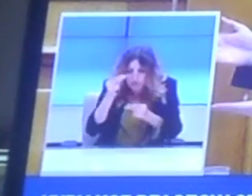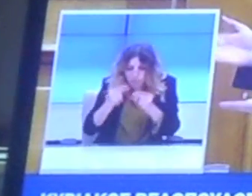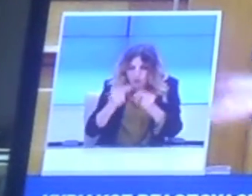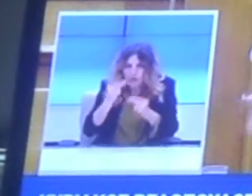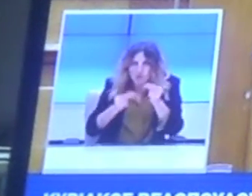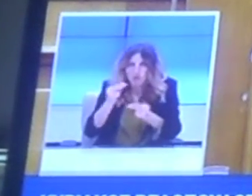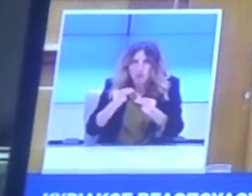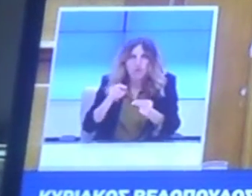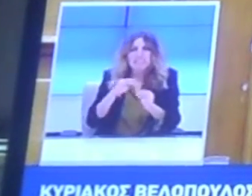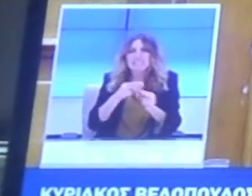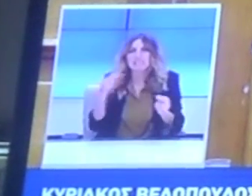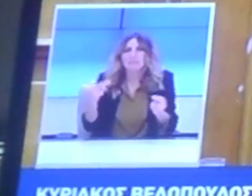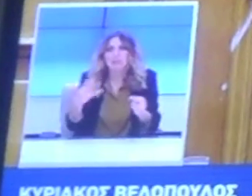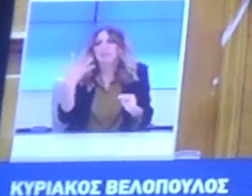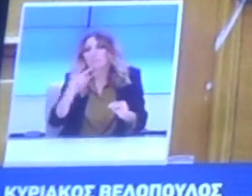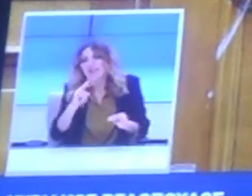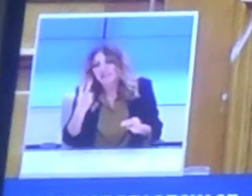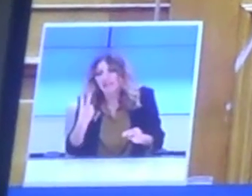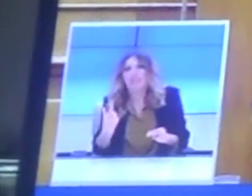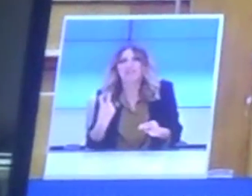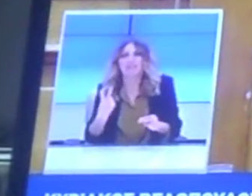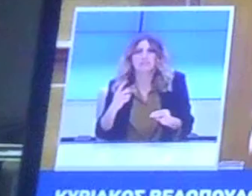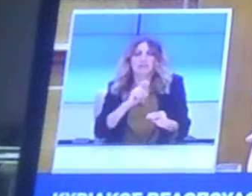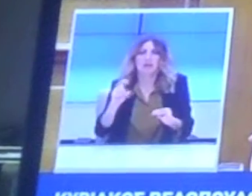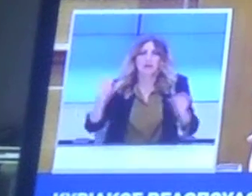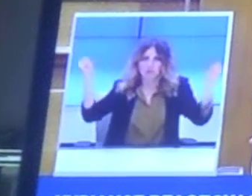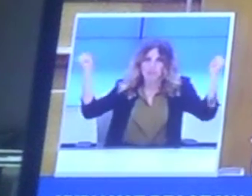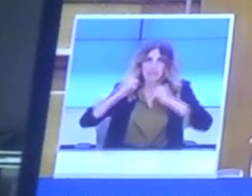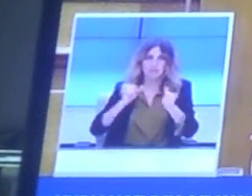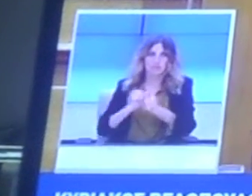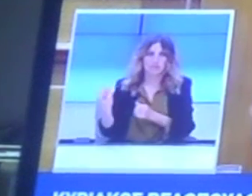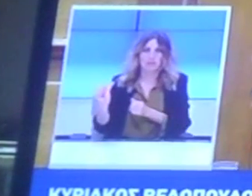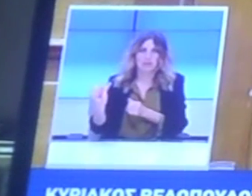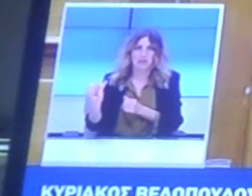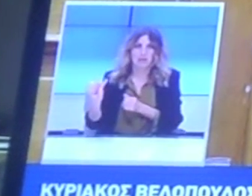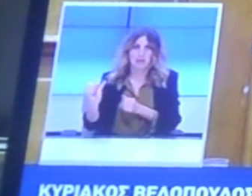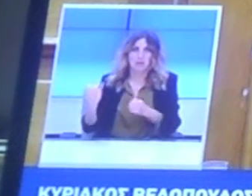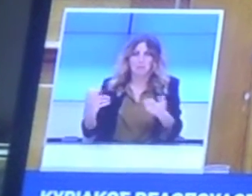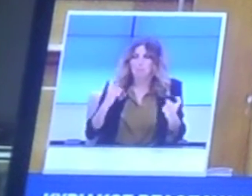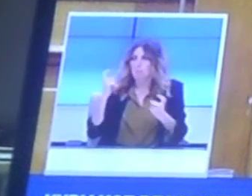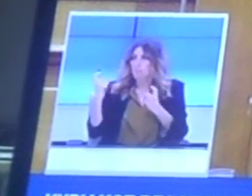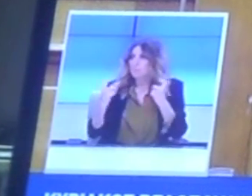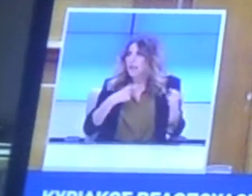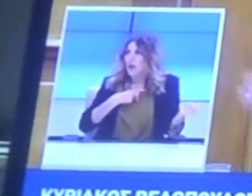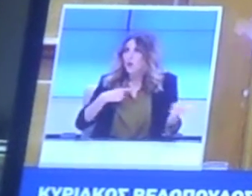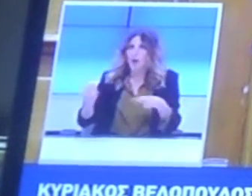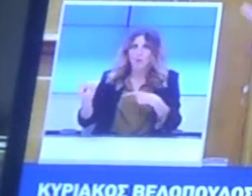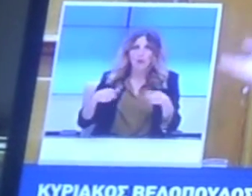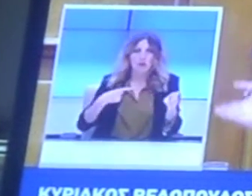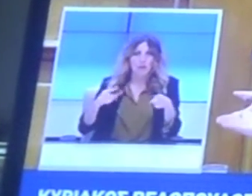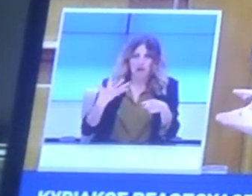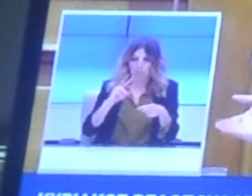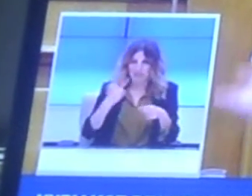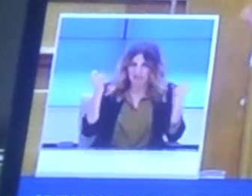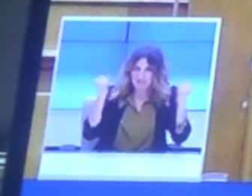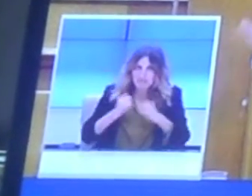λέει ο Πρωθυπουργός, 5 μας λέει ο Υπουργός μια φορά και 2,6 την άλλη. Πώς θα γίνεται πιστευτή κύριε της Νέας Δημοκρατίας, πώς θα γίνει